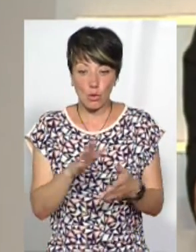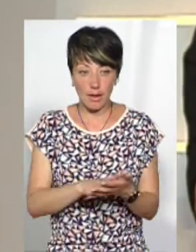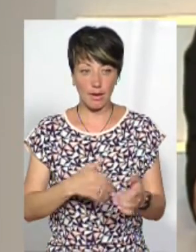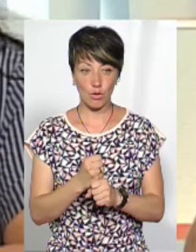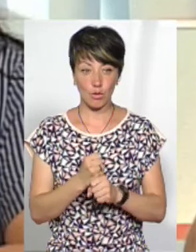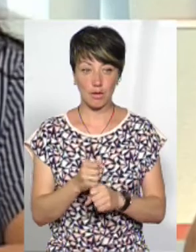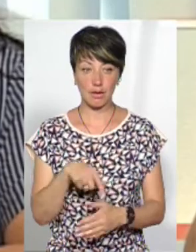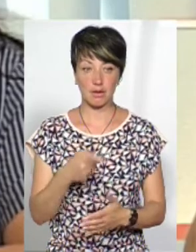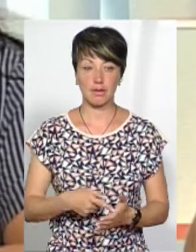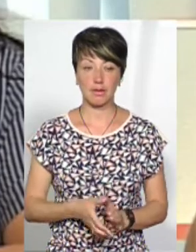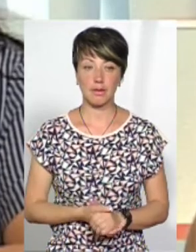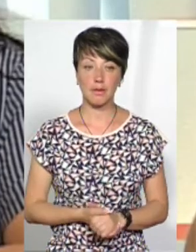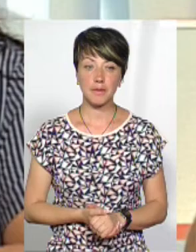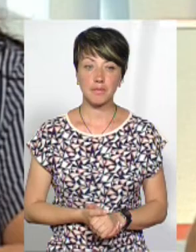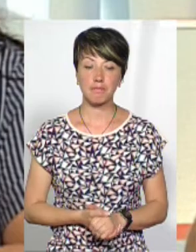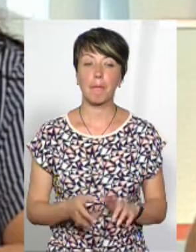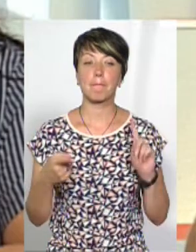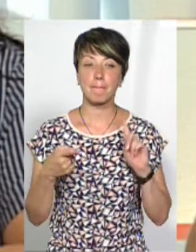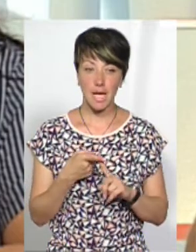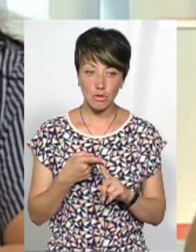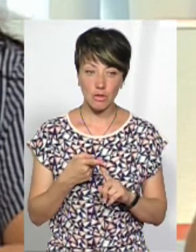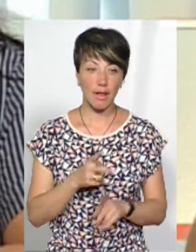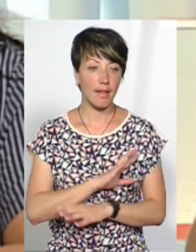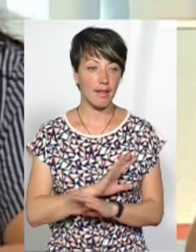цією ідеєю робити. Перше.